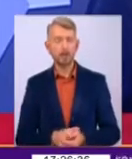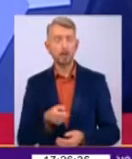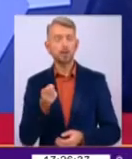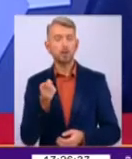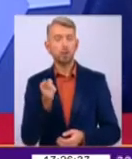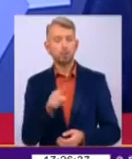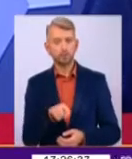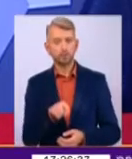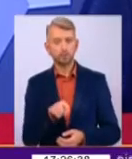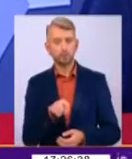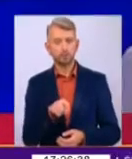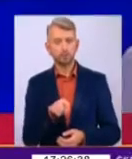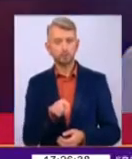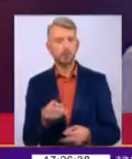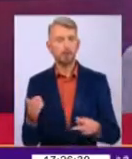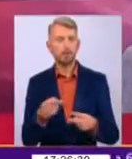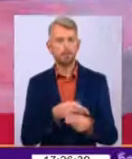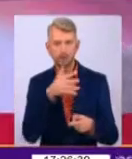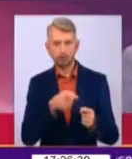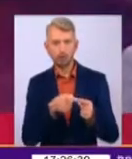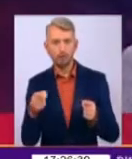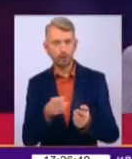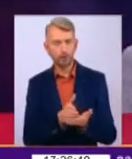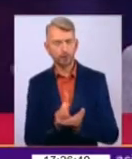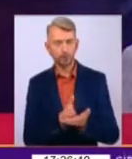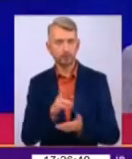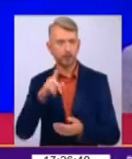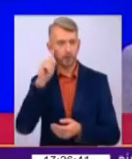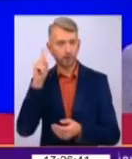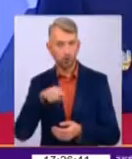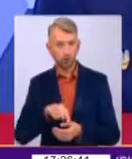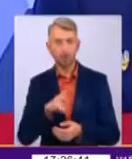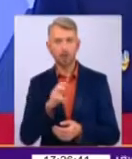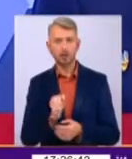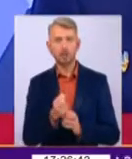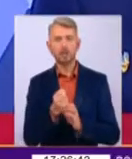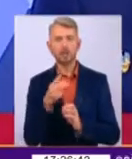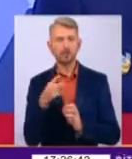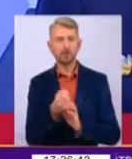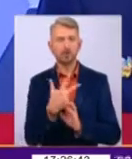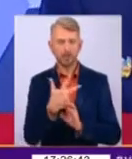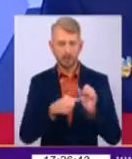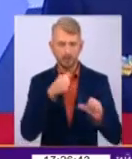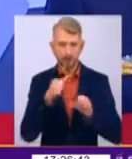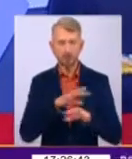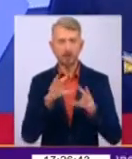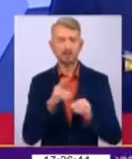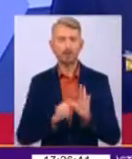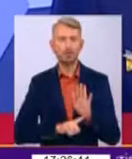Тому без строкової служби, як відомо, на 13-й рік, на початок взагалі